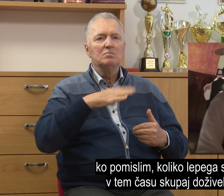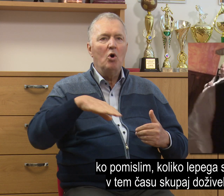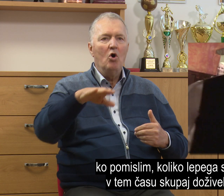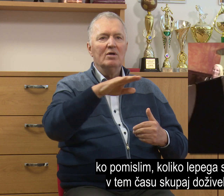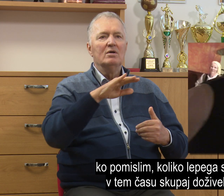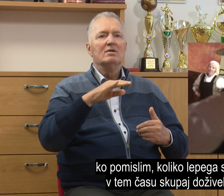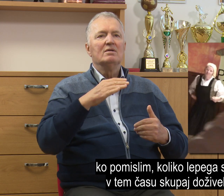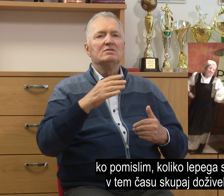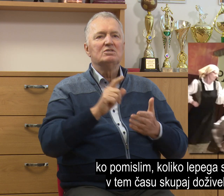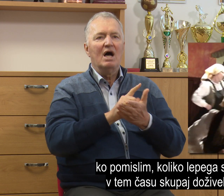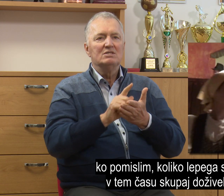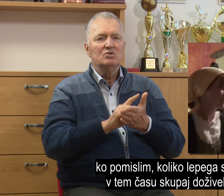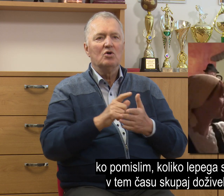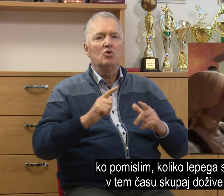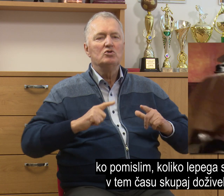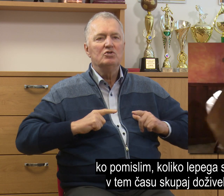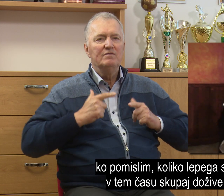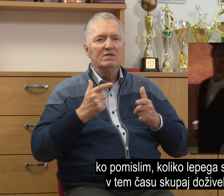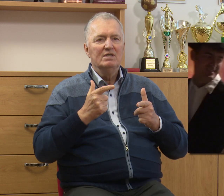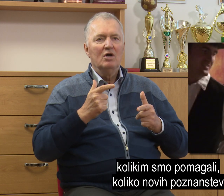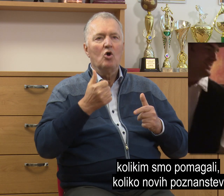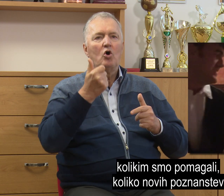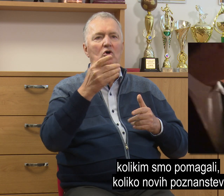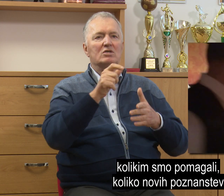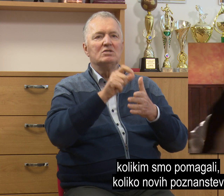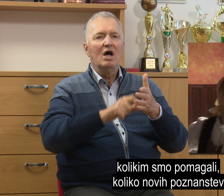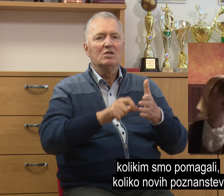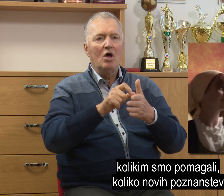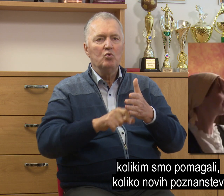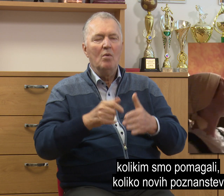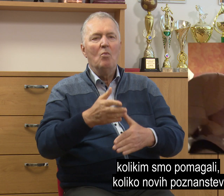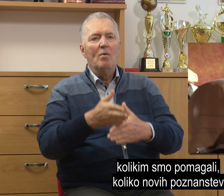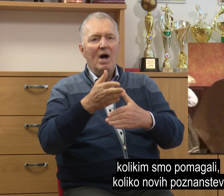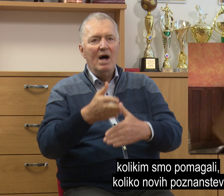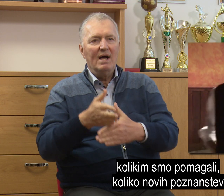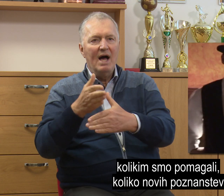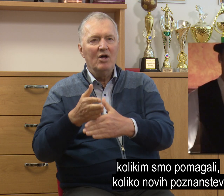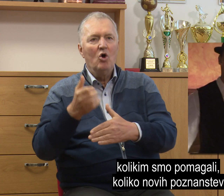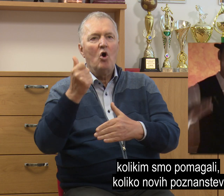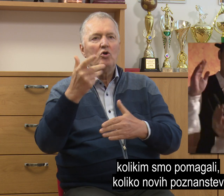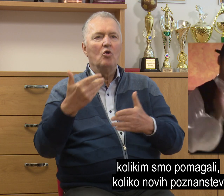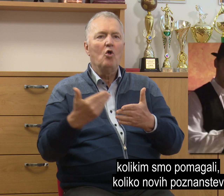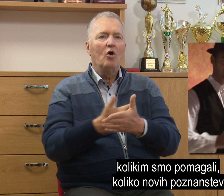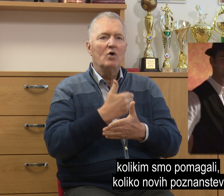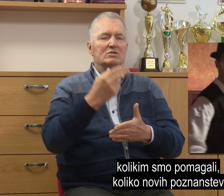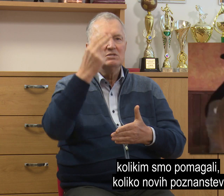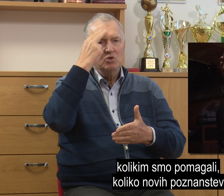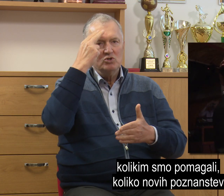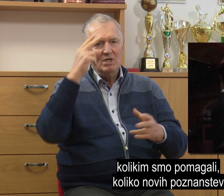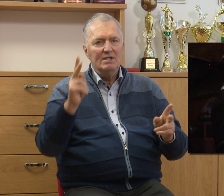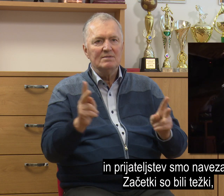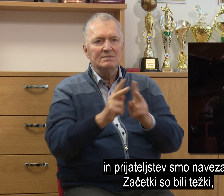skupaj doživeli, kolikim smo pomagali, koliko novih poznanstev in prijateljstev